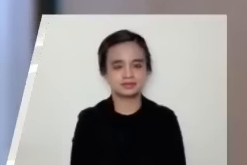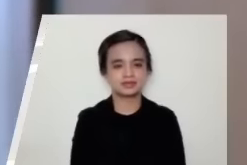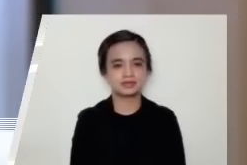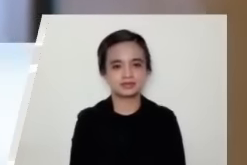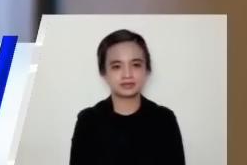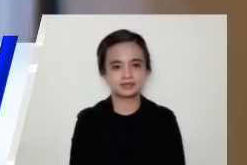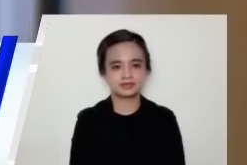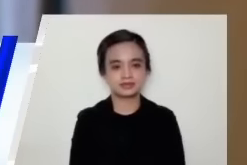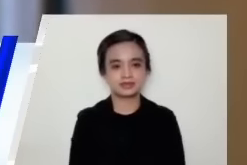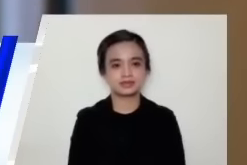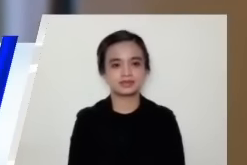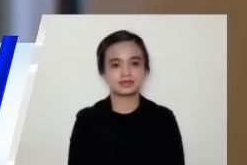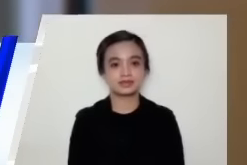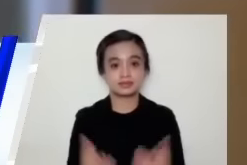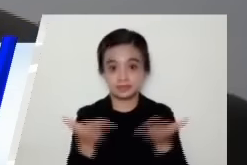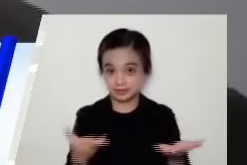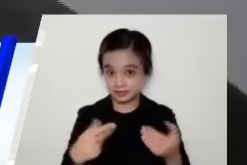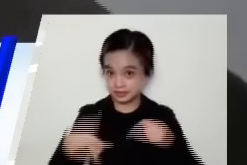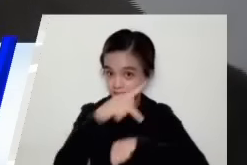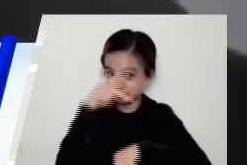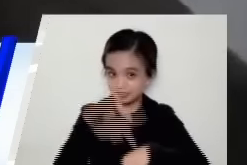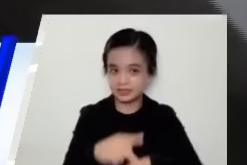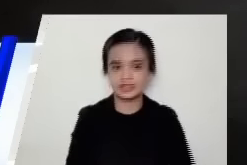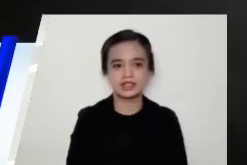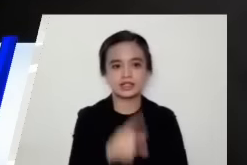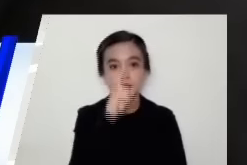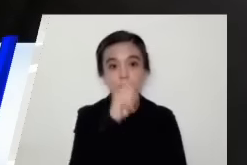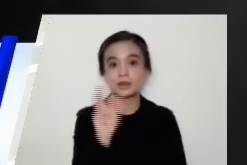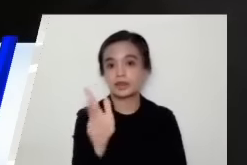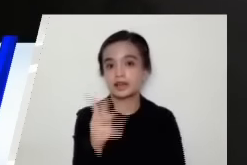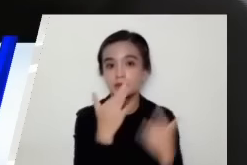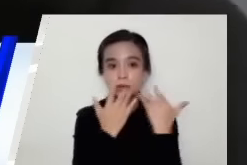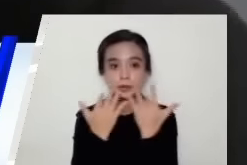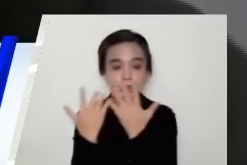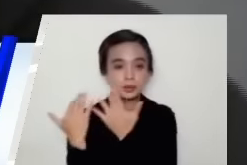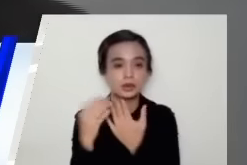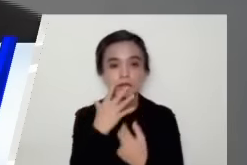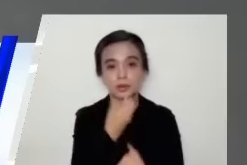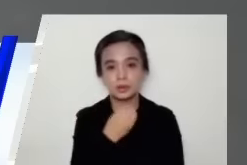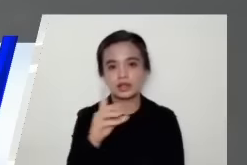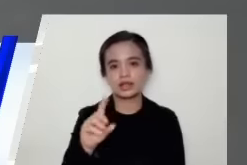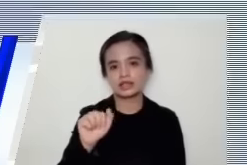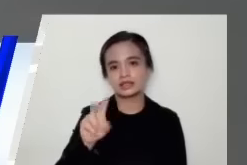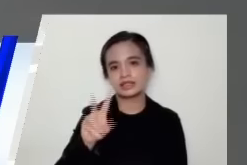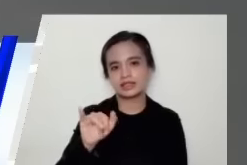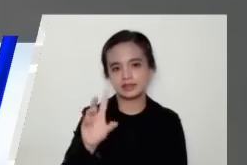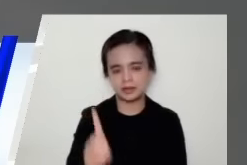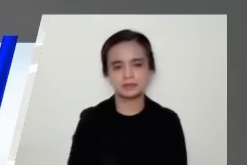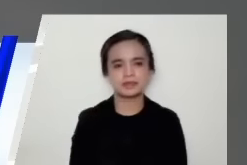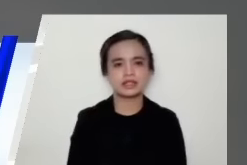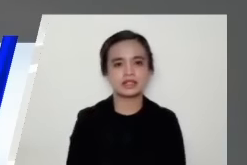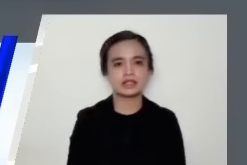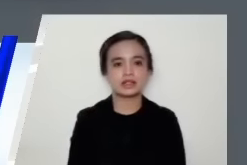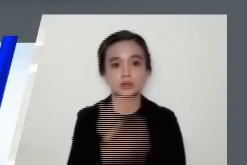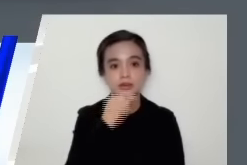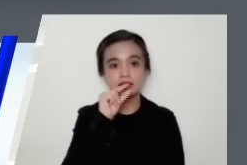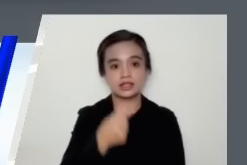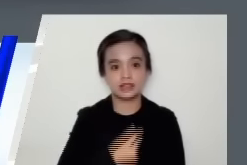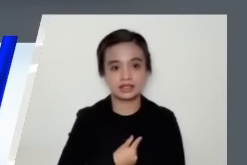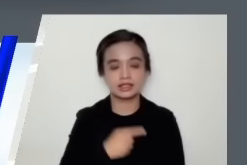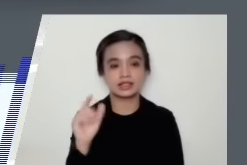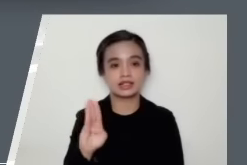And back to the Philippines naman, 30th birthday naman ni Pulang Araw star David Licauco. Binati rin siya ng other half ng Barda na